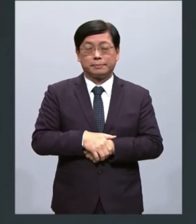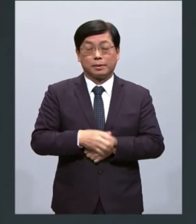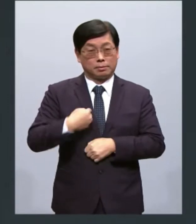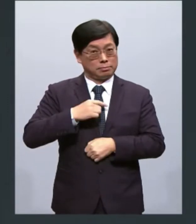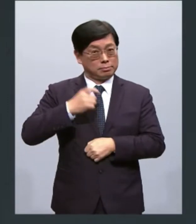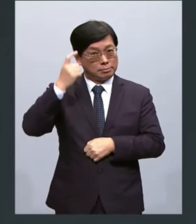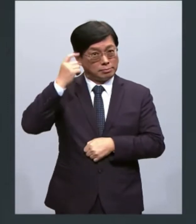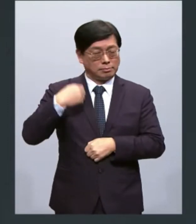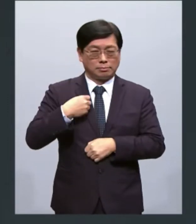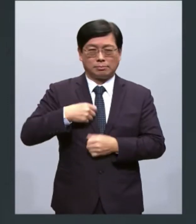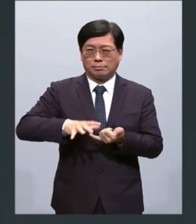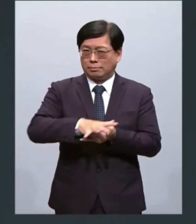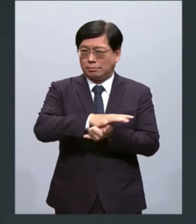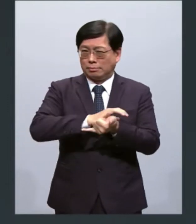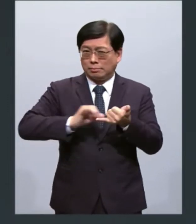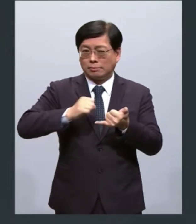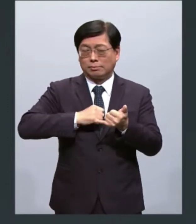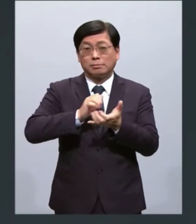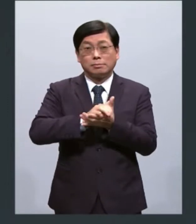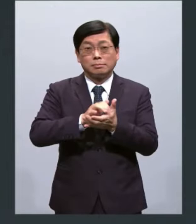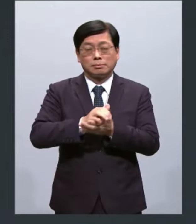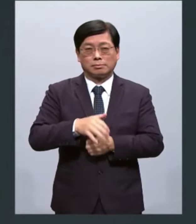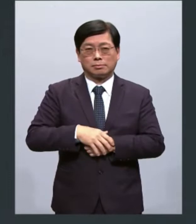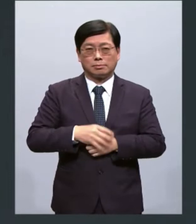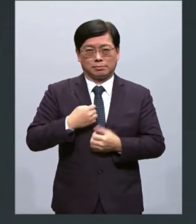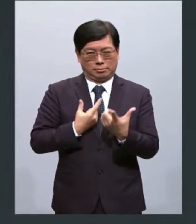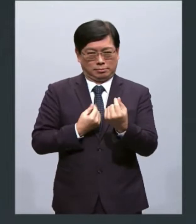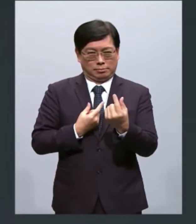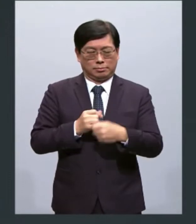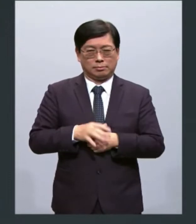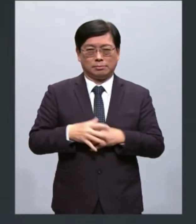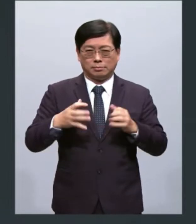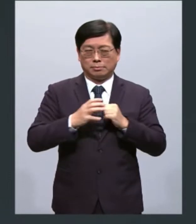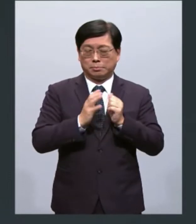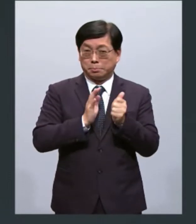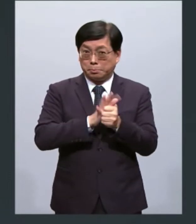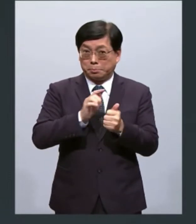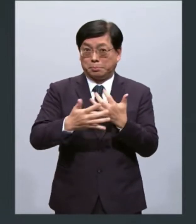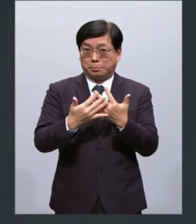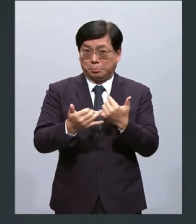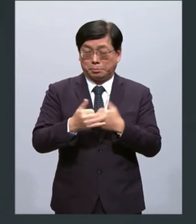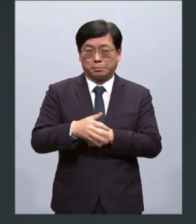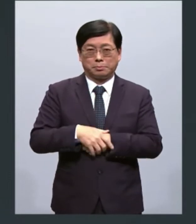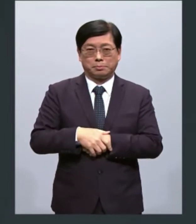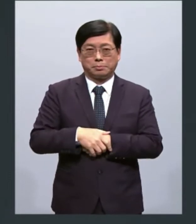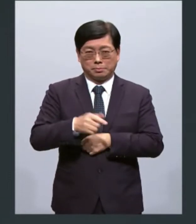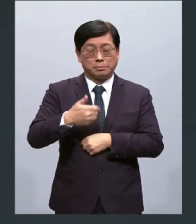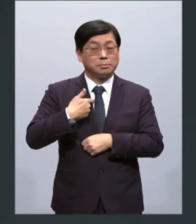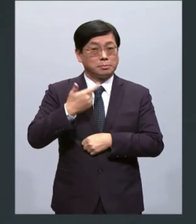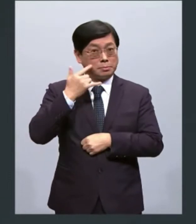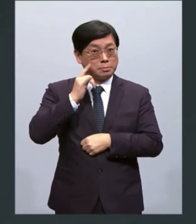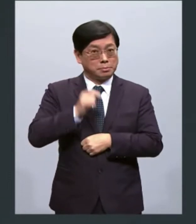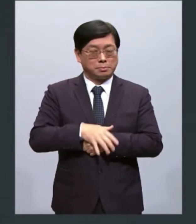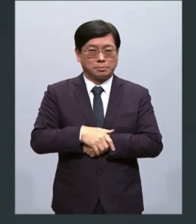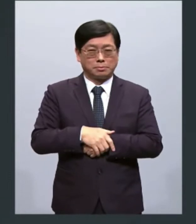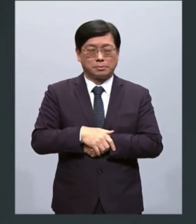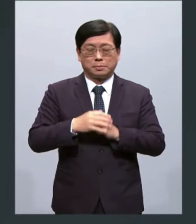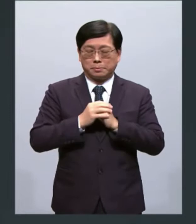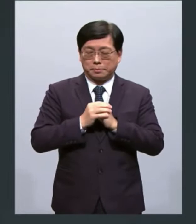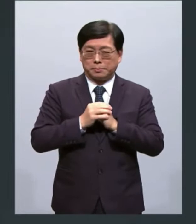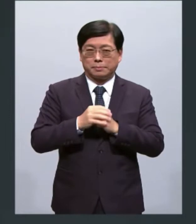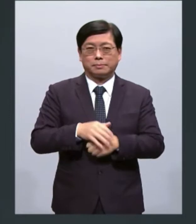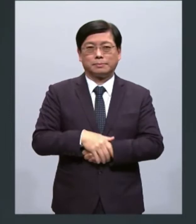我想请全国的同胞跟我一起为这位同学跟家属默